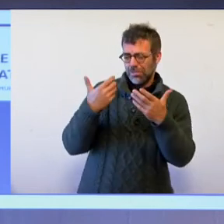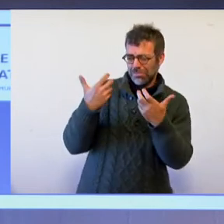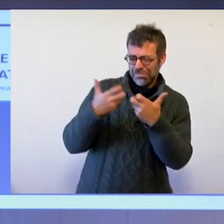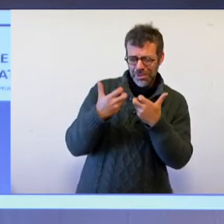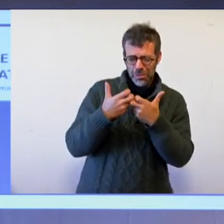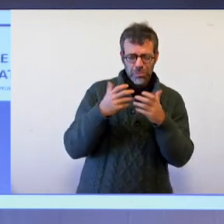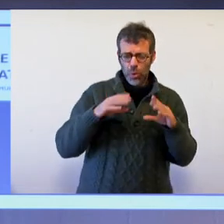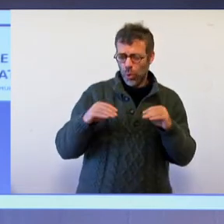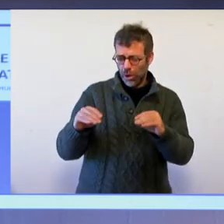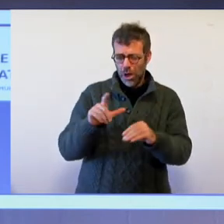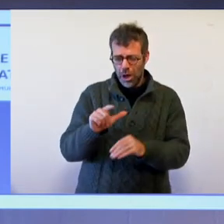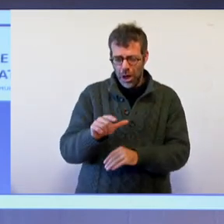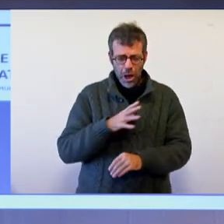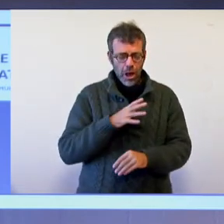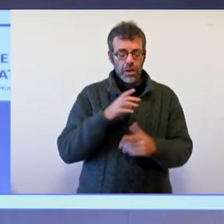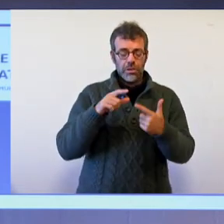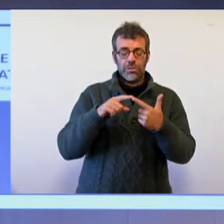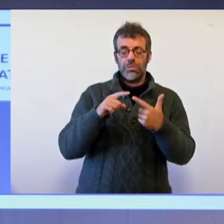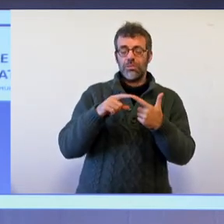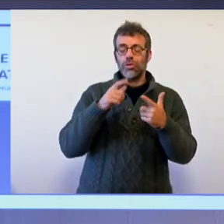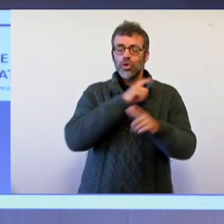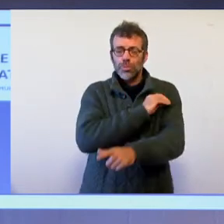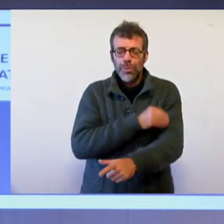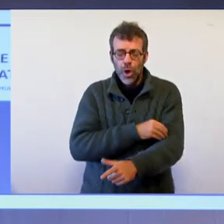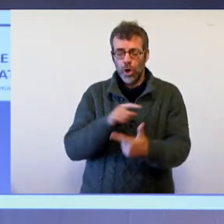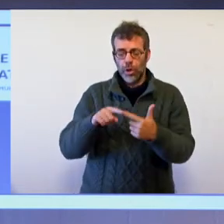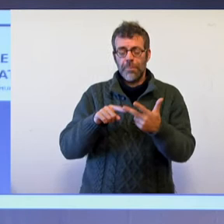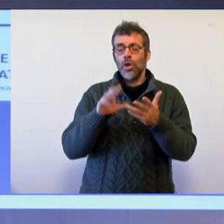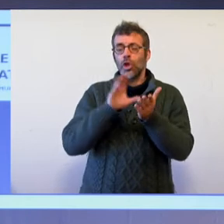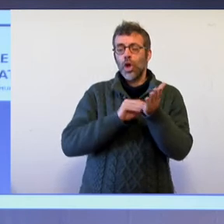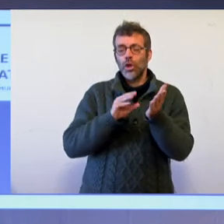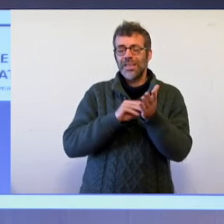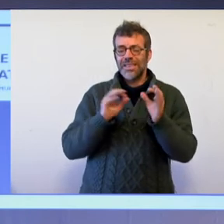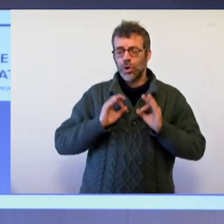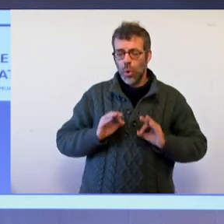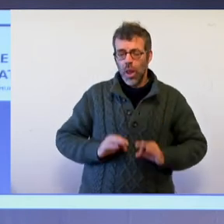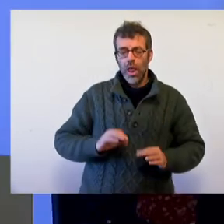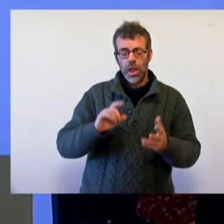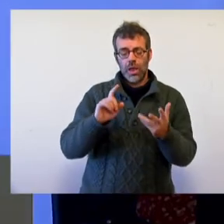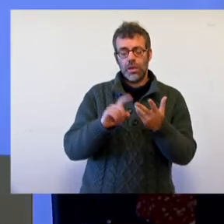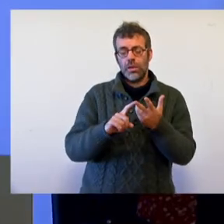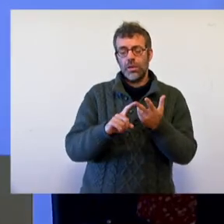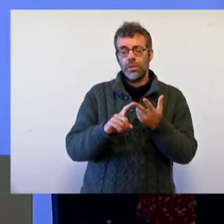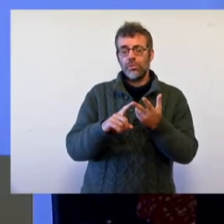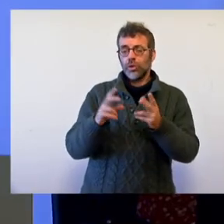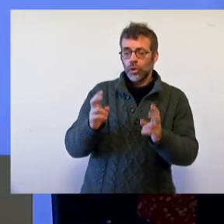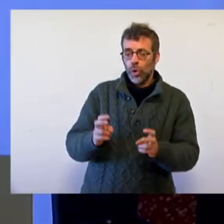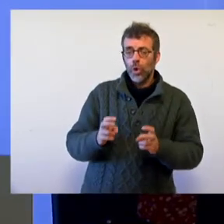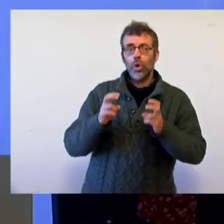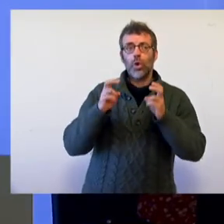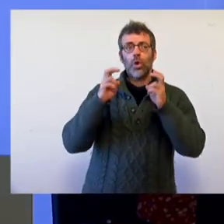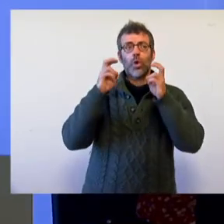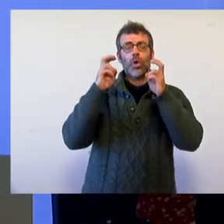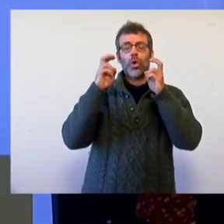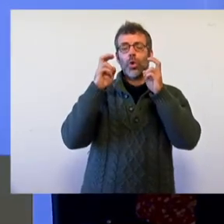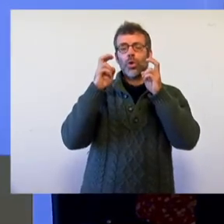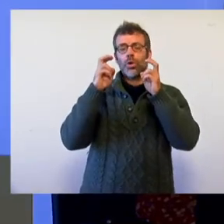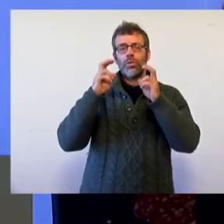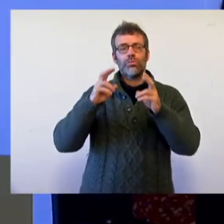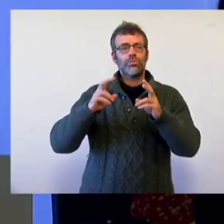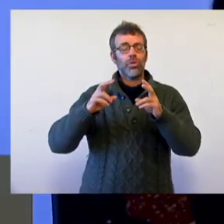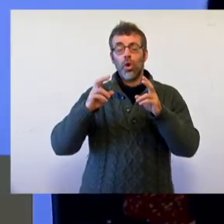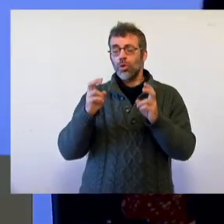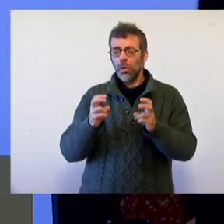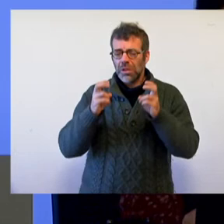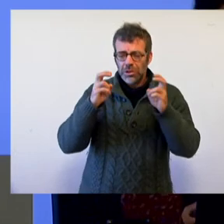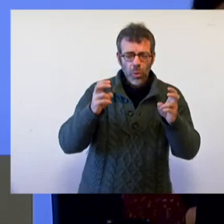avec le coupon à 50 euros, dans les cantines scolaires, avec l'augmentation forte de la part du bio. Et puis,